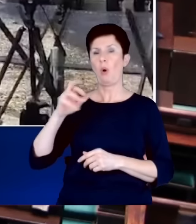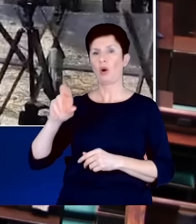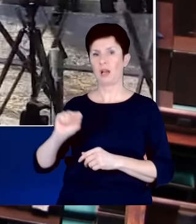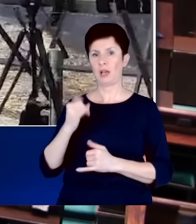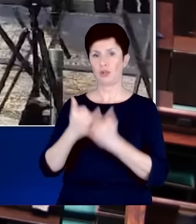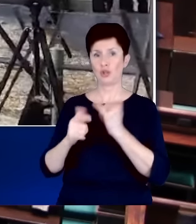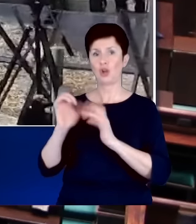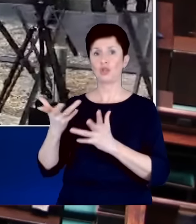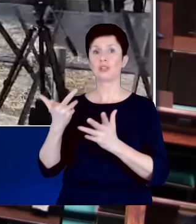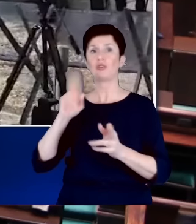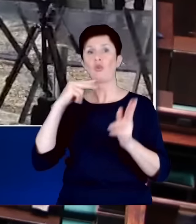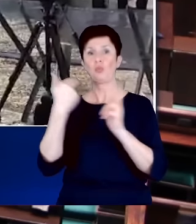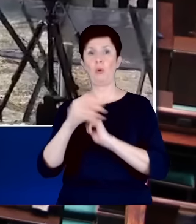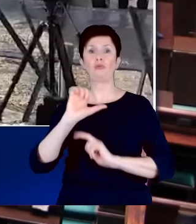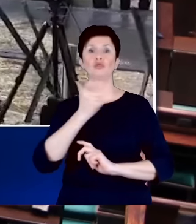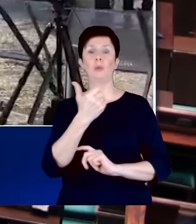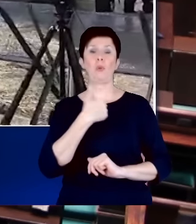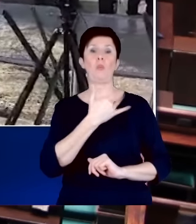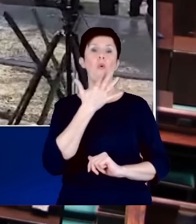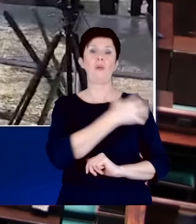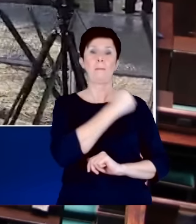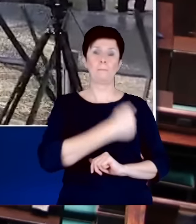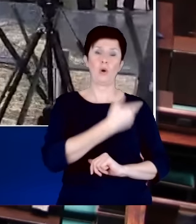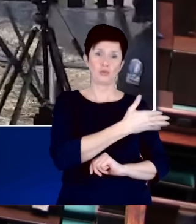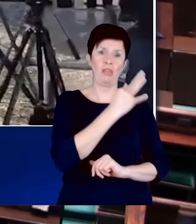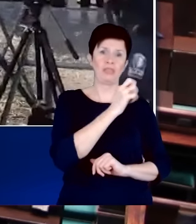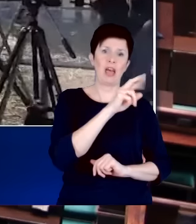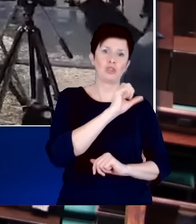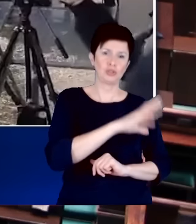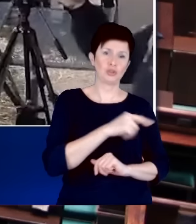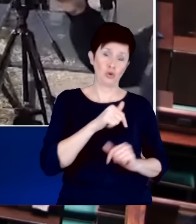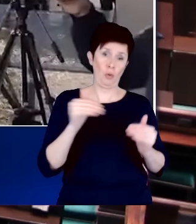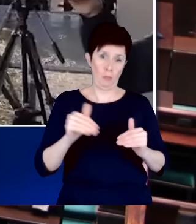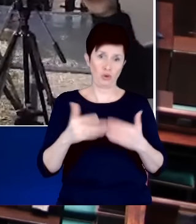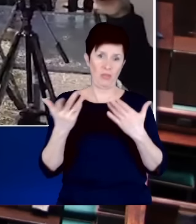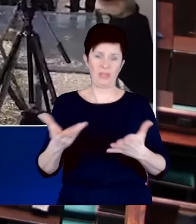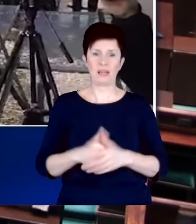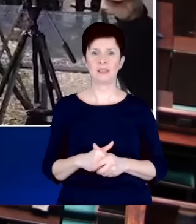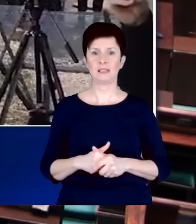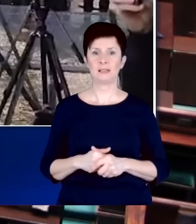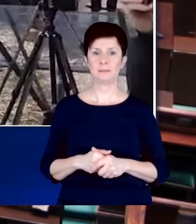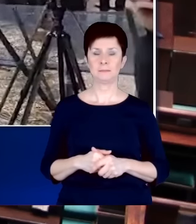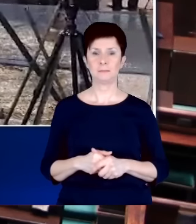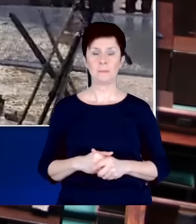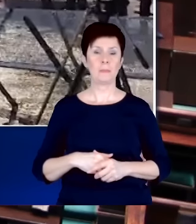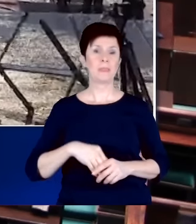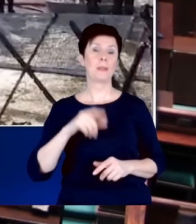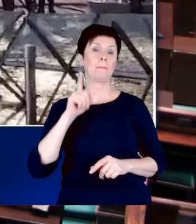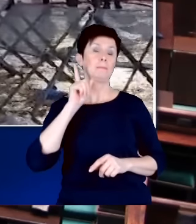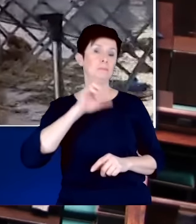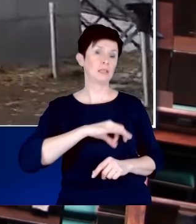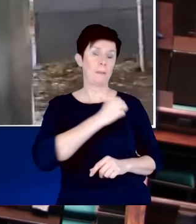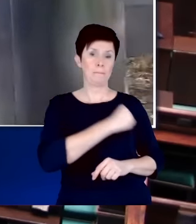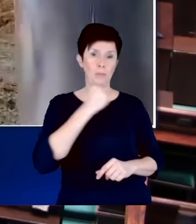do wypowiedzi pana europosła Tarczyńskiego, to jest właśnie ten moment. Tak, bo pan poseł, widzę, że poznał